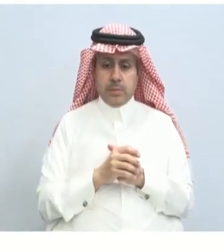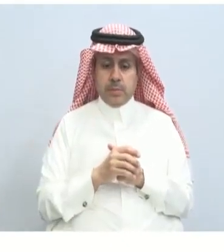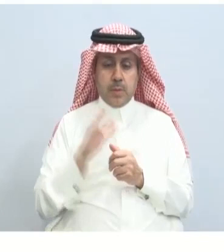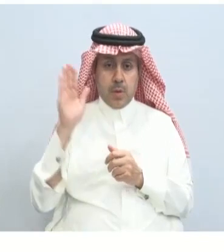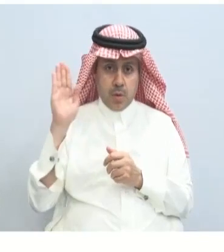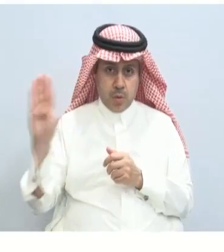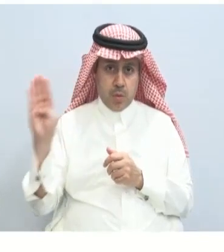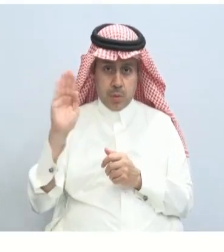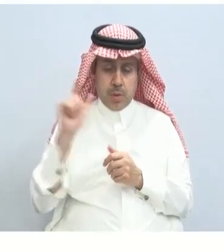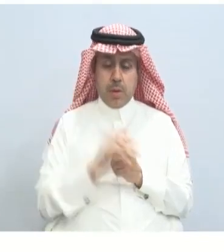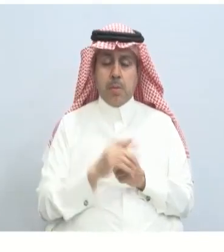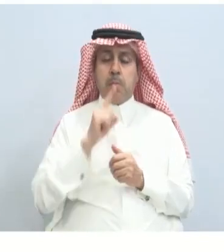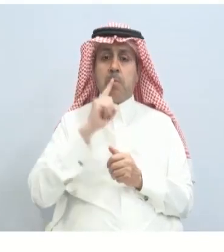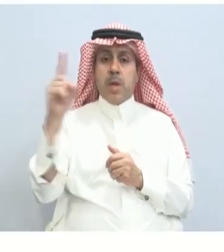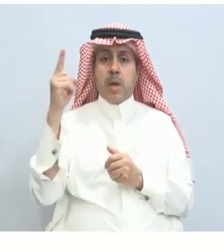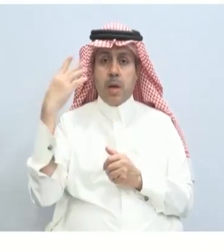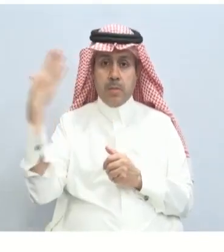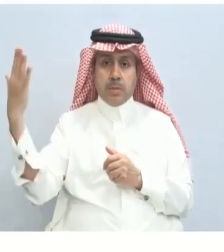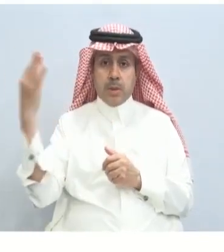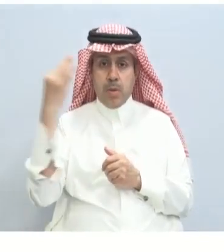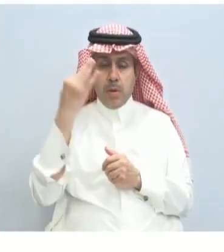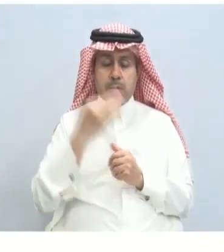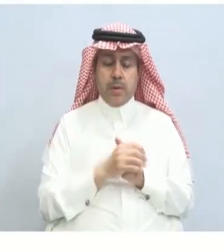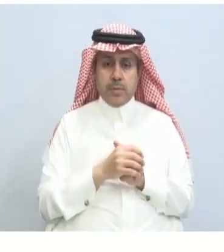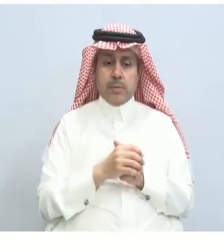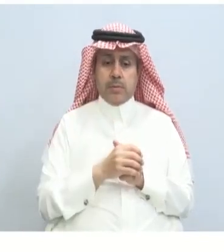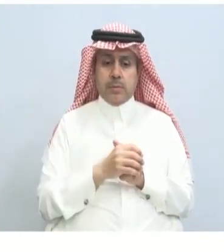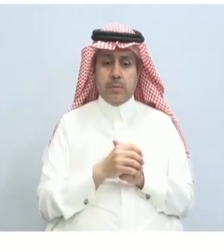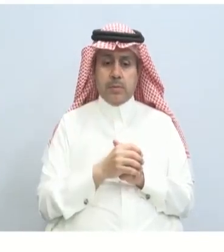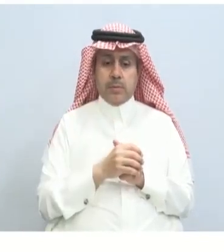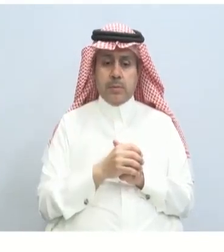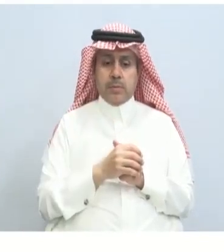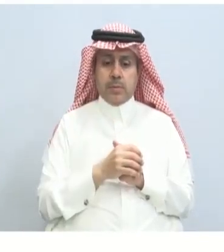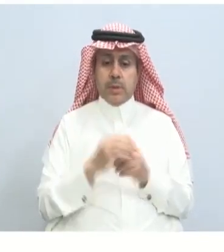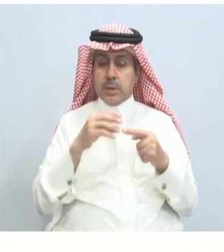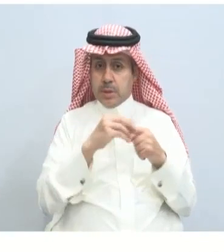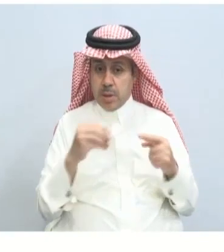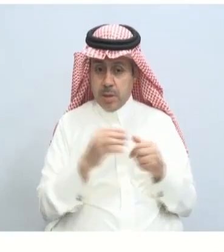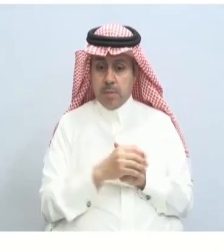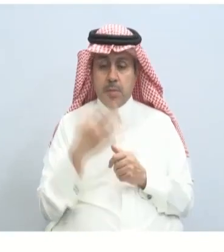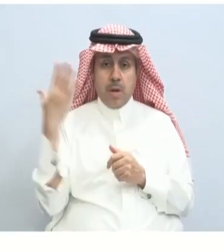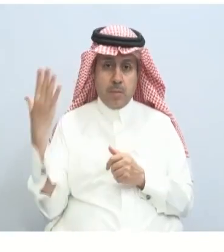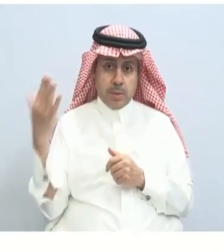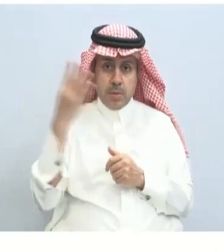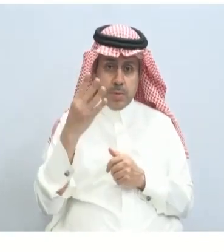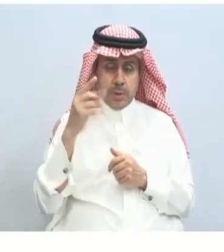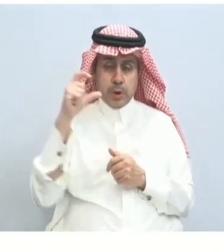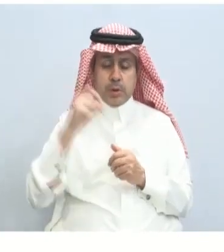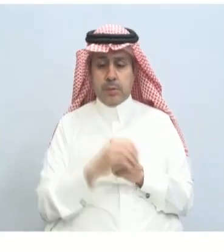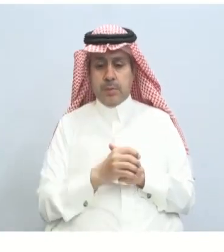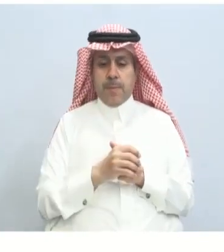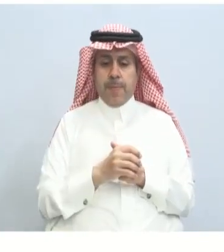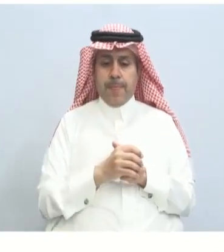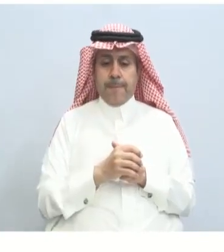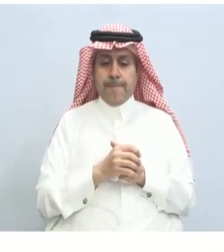كوساين 145 درجه هي سالب كوساين ال 45 درجه اللي هي الزاويه المرجعيه لها وبالتالي